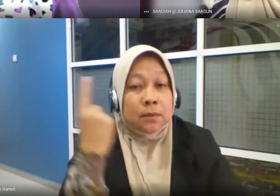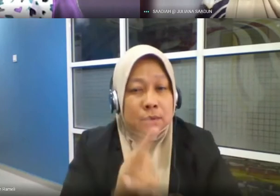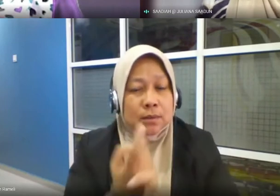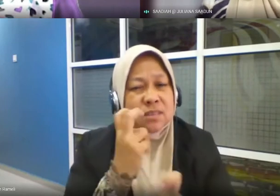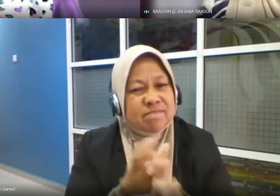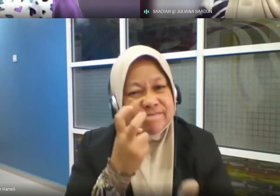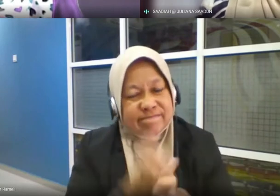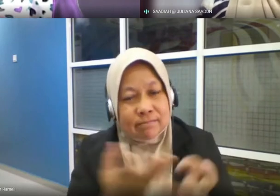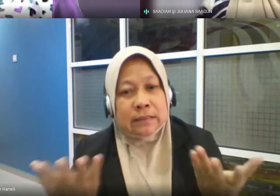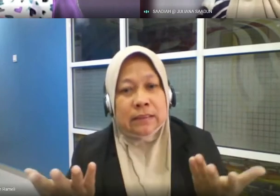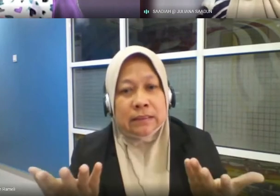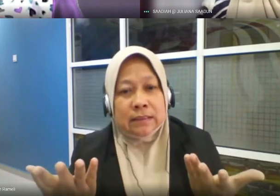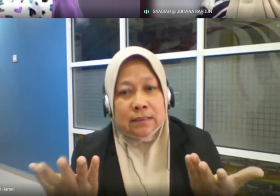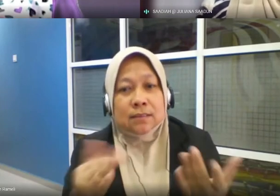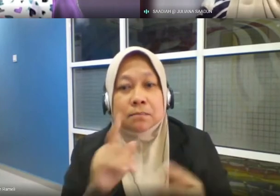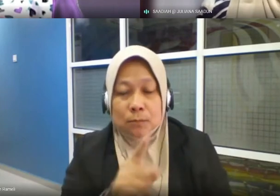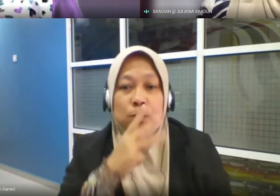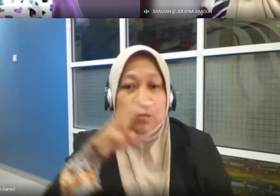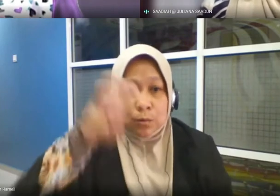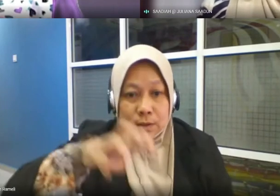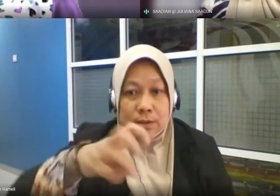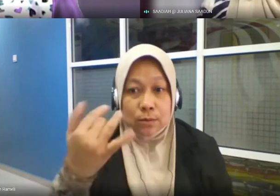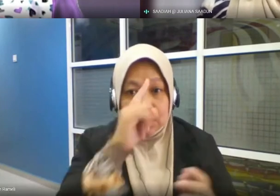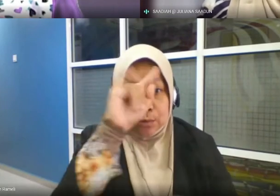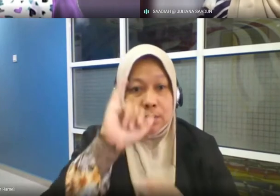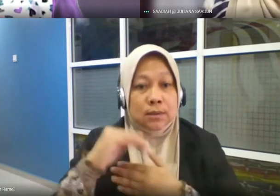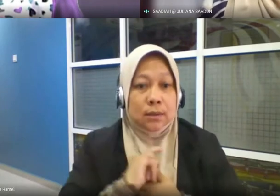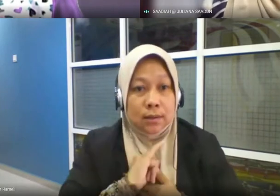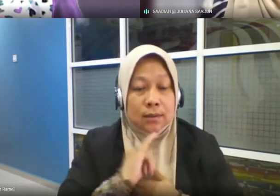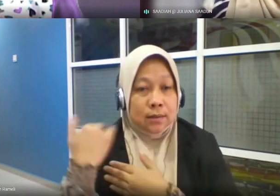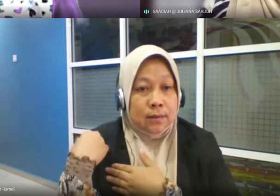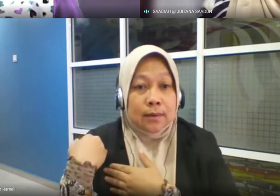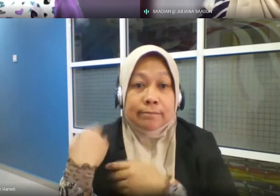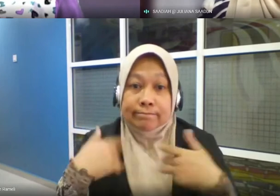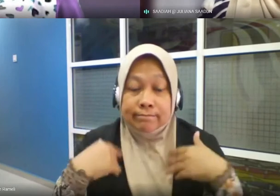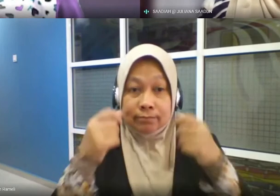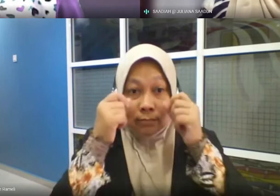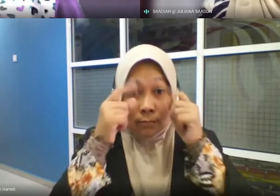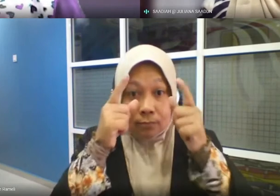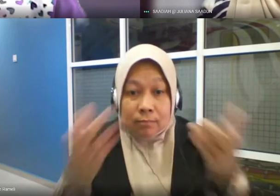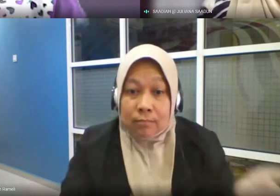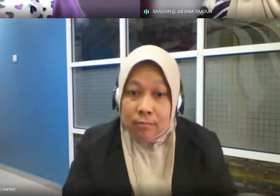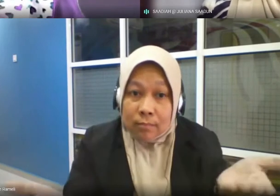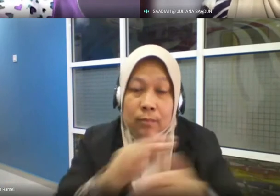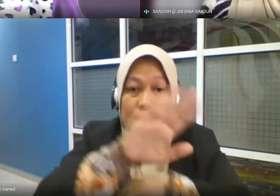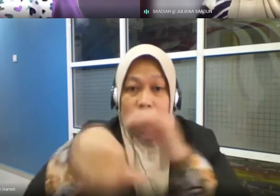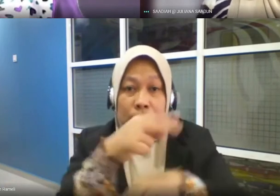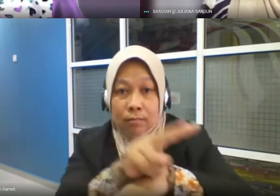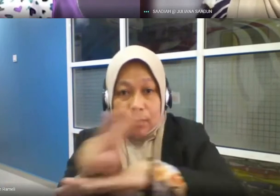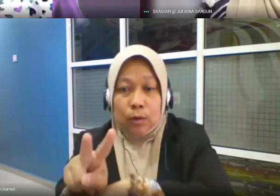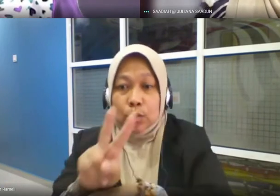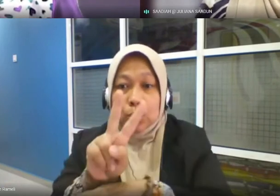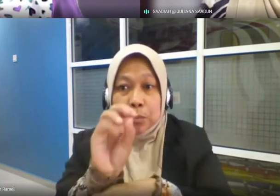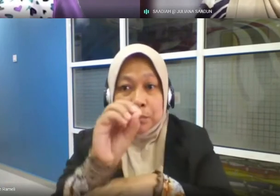klise, tapi adalah menjadi kewajipan saya untuk sama-sama menjaga kesejahteraan penonton-penonton webinar kelulaan UPO